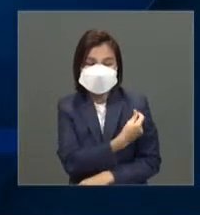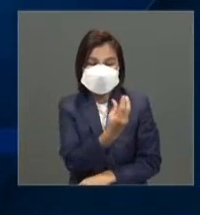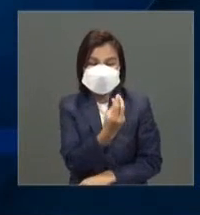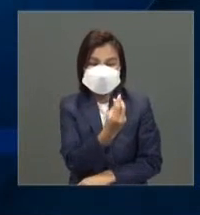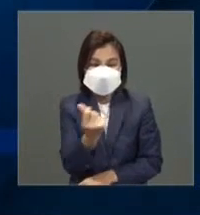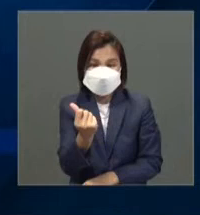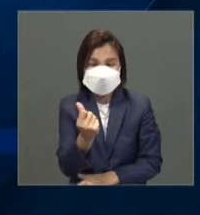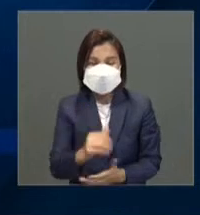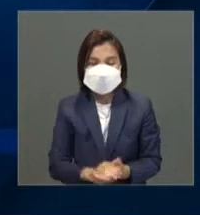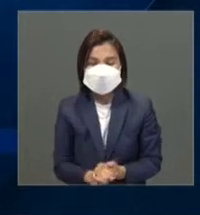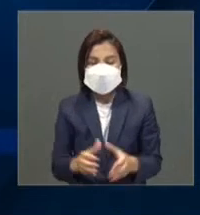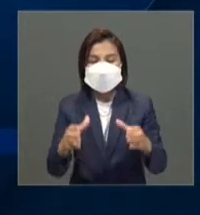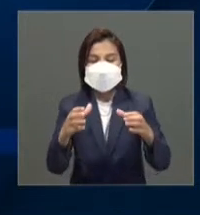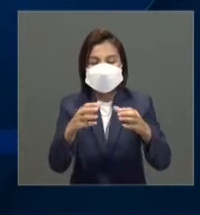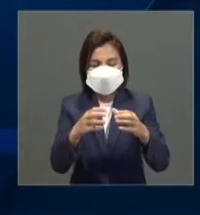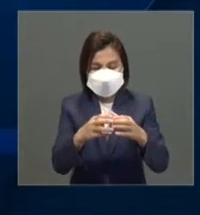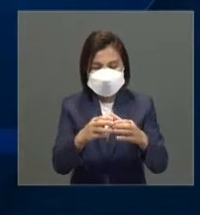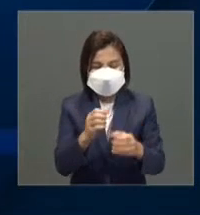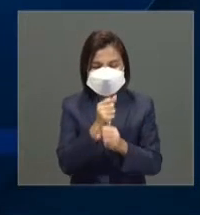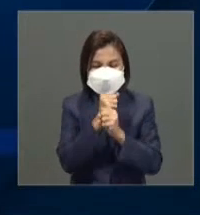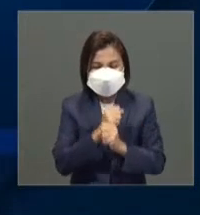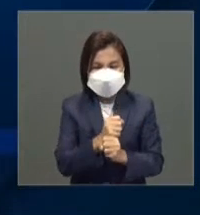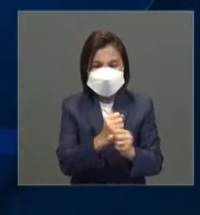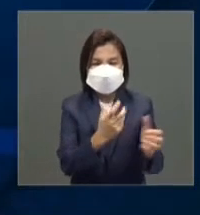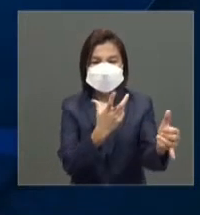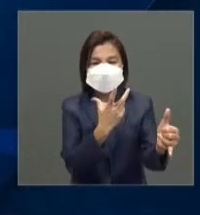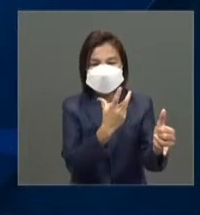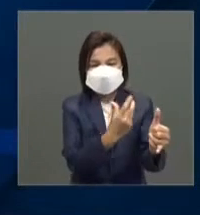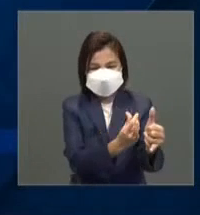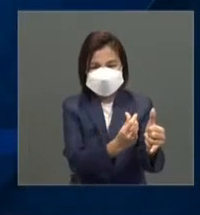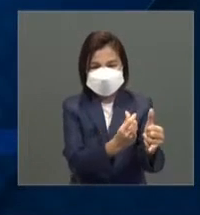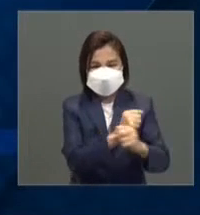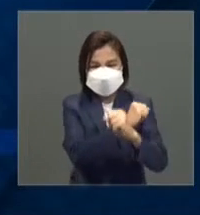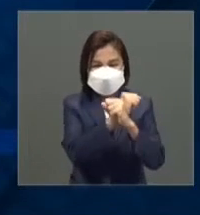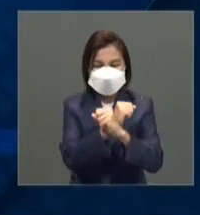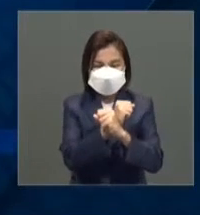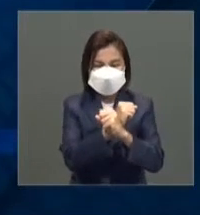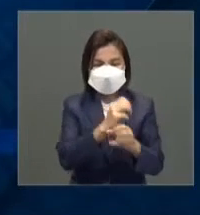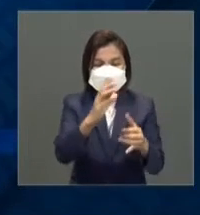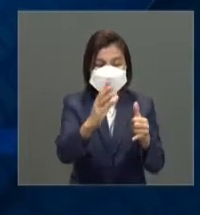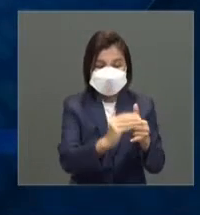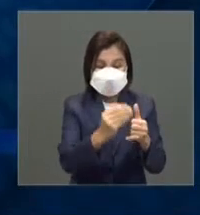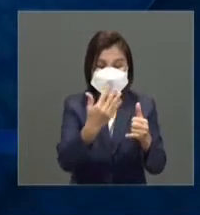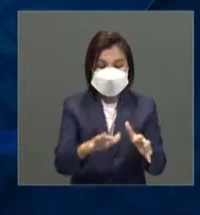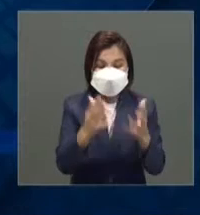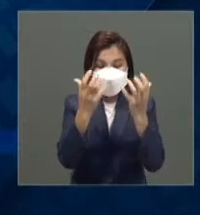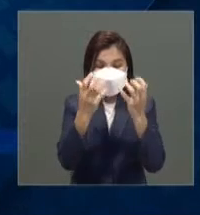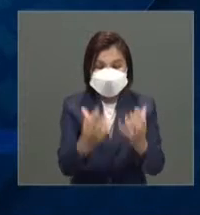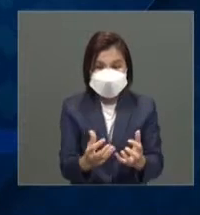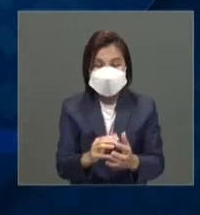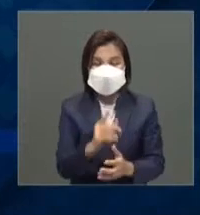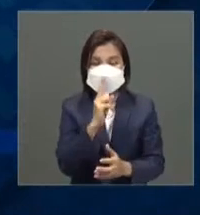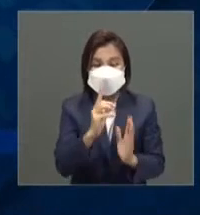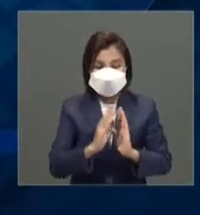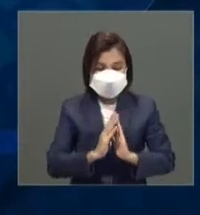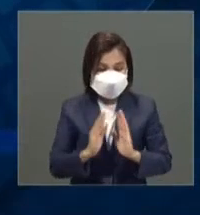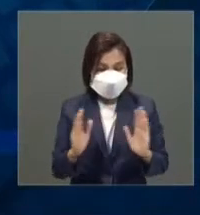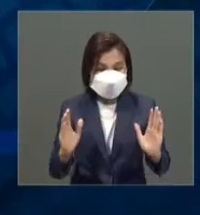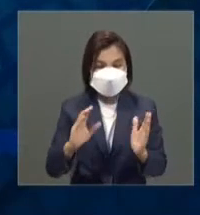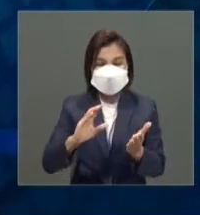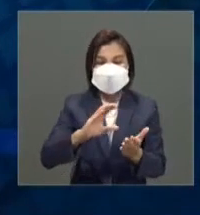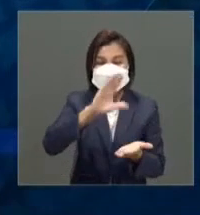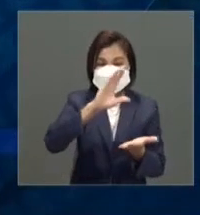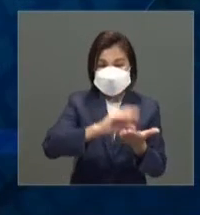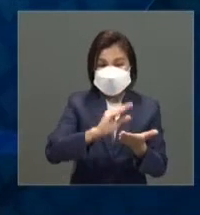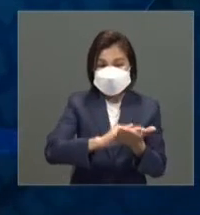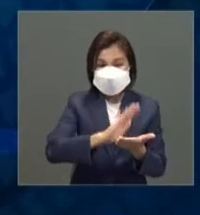คือเป็นผู้สูงอายุจะช่วยลดอัตราการเสียชีวิตได้ผมก็พยายามจะเน้นย้ำในทุกๆครั้งนะครับต้องขอบคุณตัวเลขจากทางกรมควบคุม